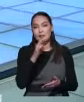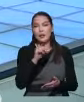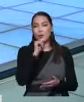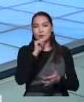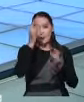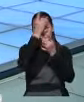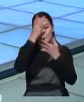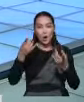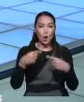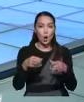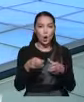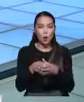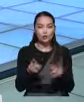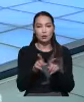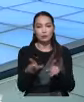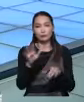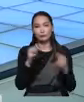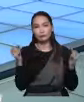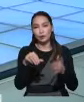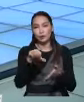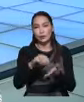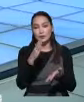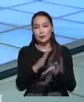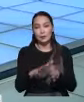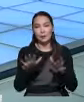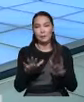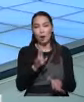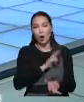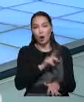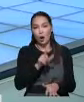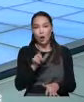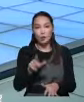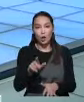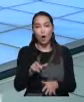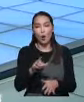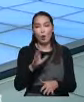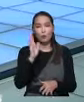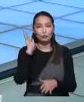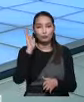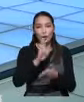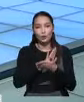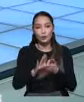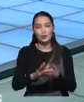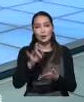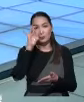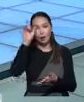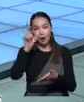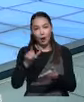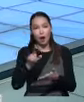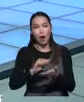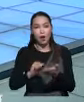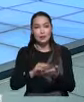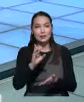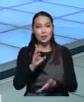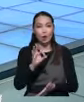мәдениет ұжымы да бір кісідей атсалысып жатыр. Мекеме қызметкерлері өнегелі ұрпақ апталығы аясында белгілі ақын ғибратты ғалым Серікбай